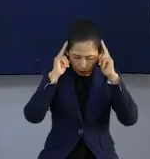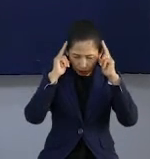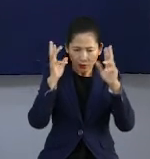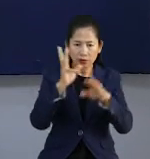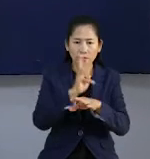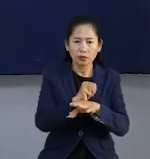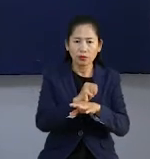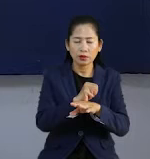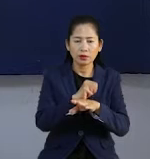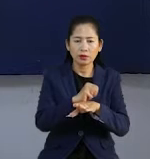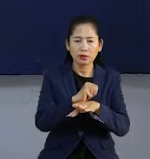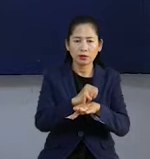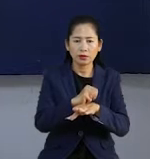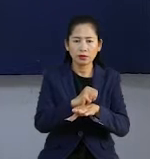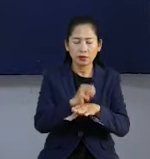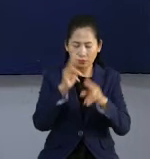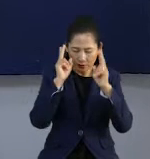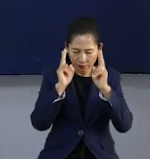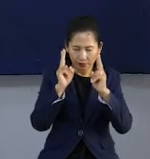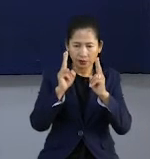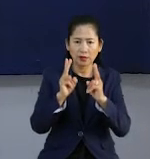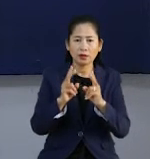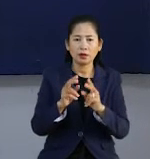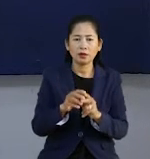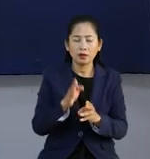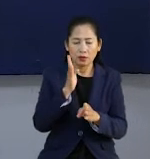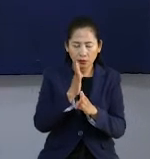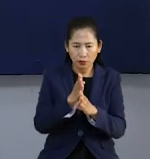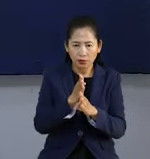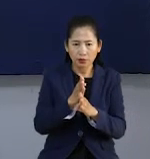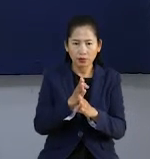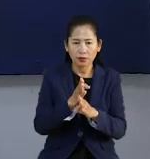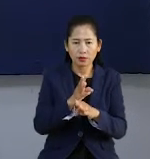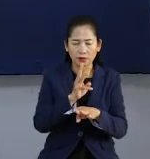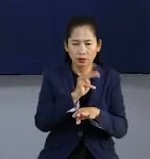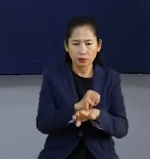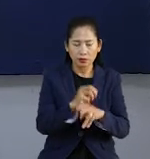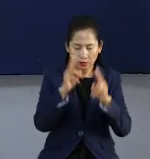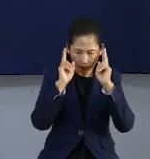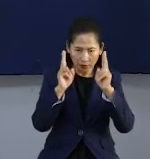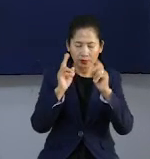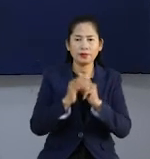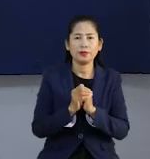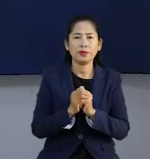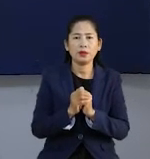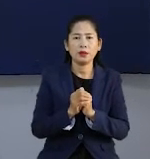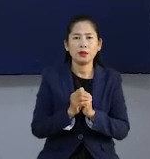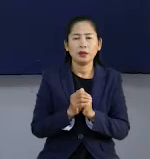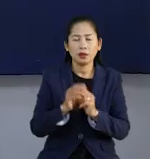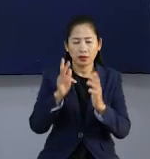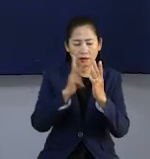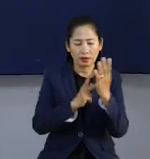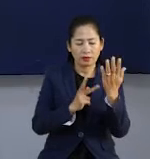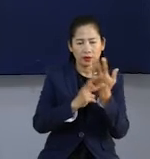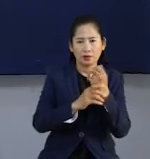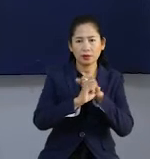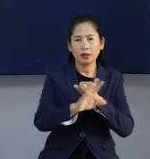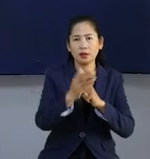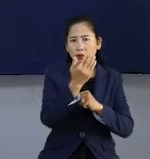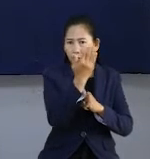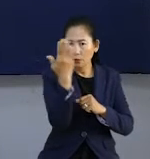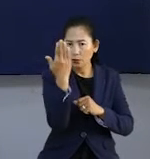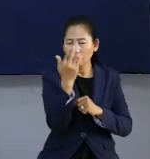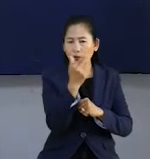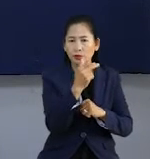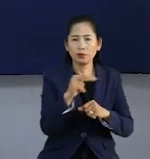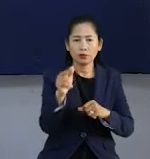ផ្លូវការរបស់ក្រសួងអប់រំ YouTube ជាផ្លូវការរបស់ក្រសួងអប់រំបាទកម្មវិធីផ្សាយរបស់ទូរទស្សន៍